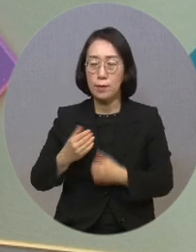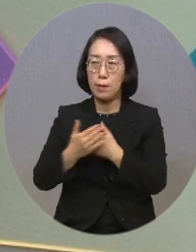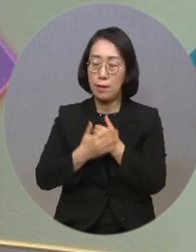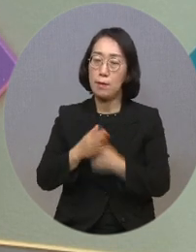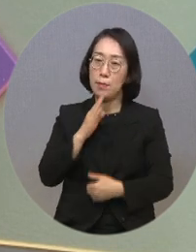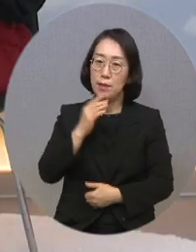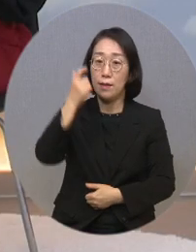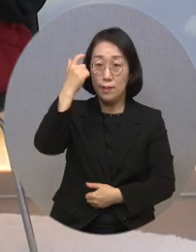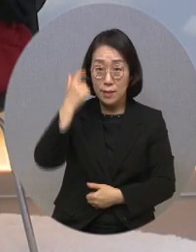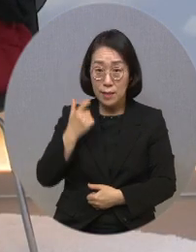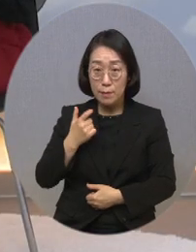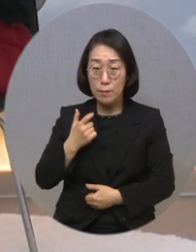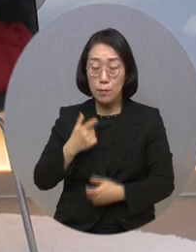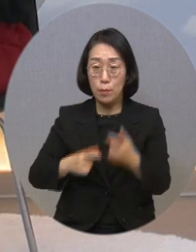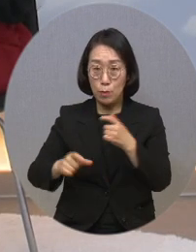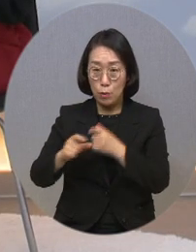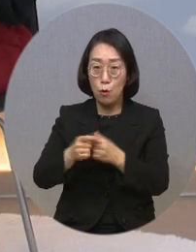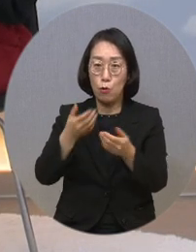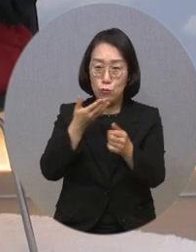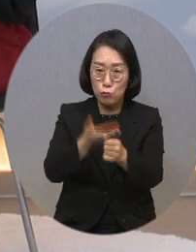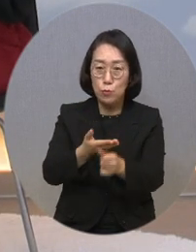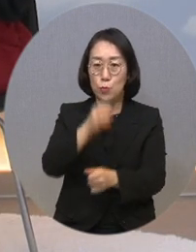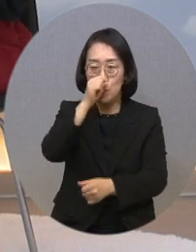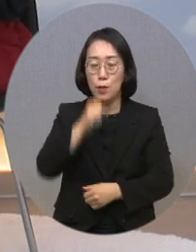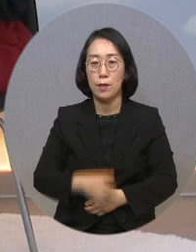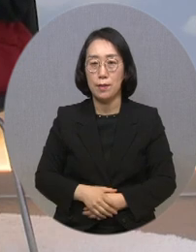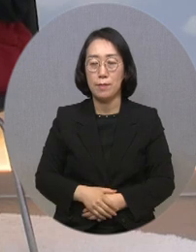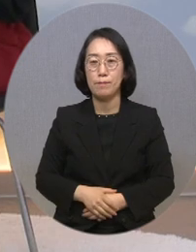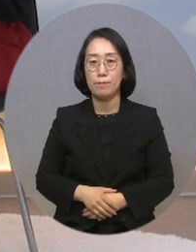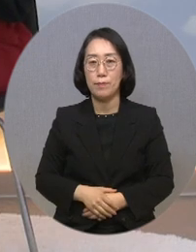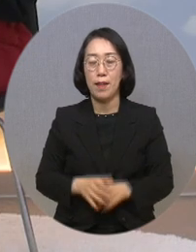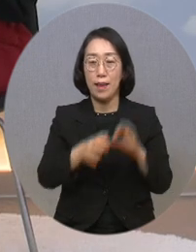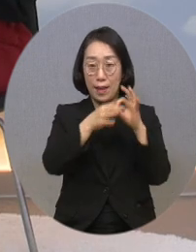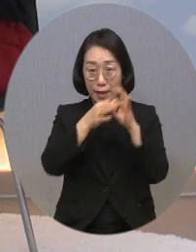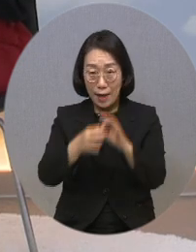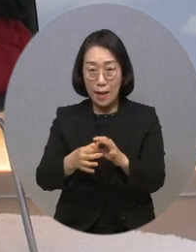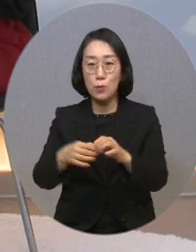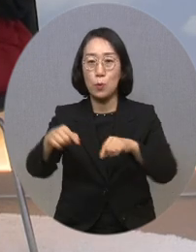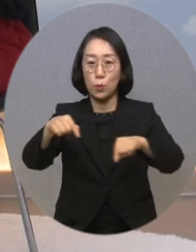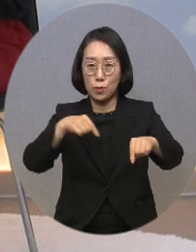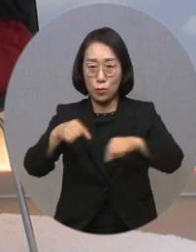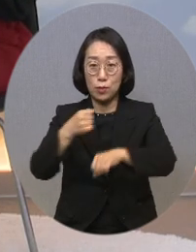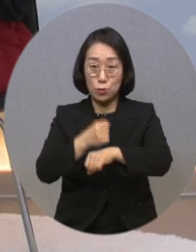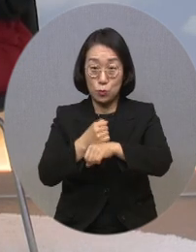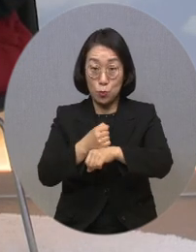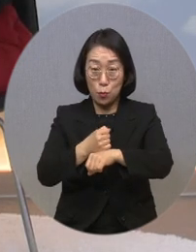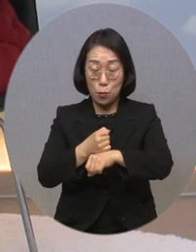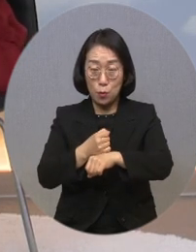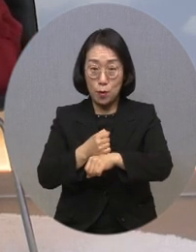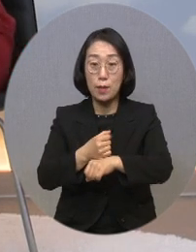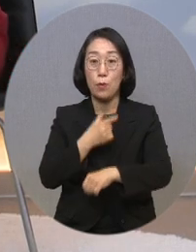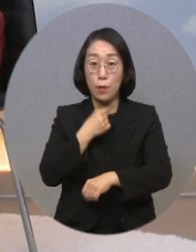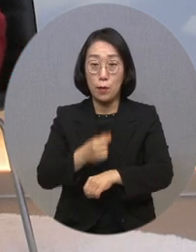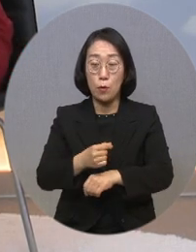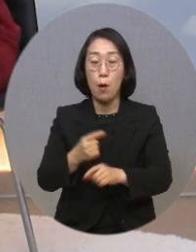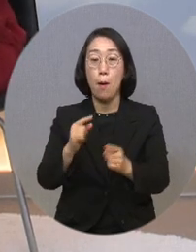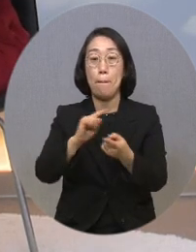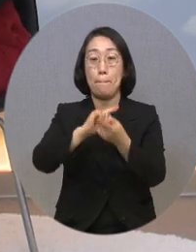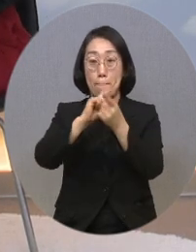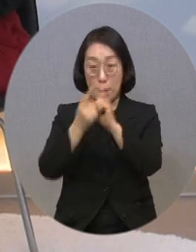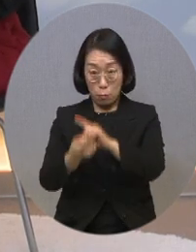게 좋겠다 이런 생각입니다. 네. 그 여수 시민을 위한 정책 계속 펼쳐주시길 기대하고요. 주제를 좀 바꿔보겠습니다.